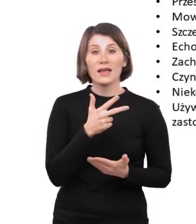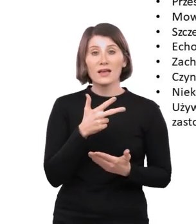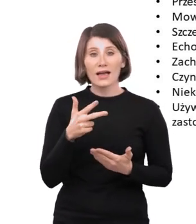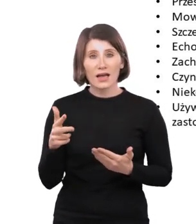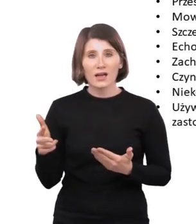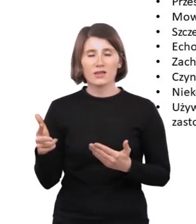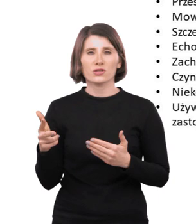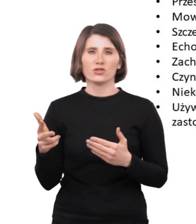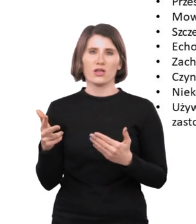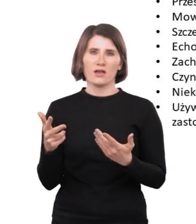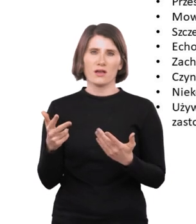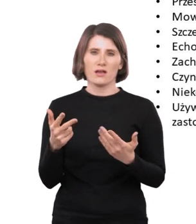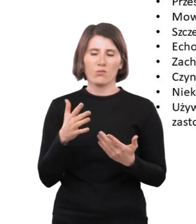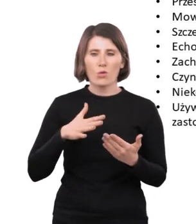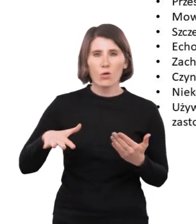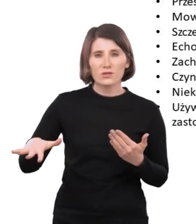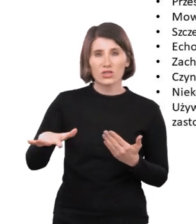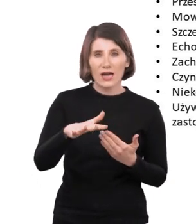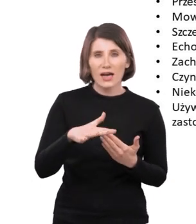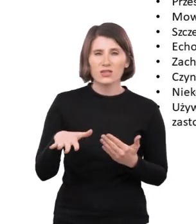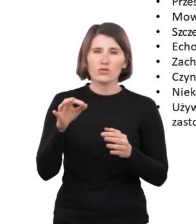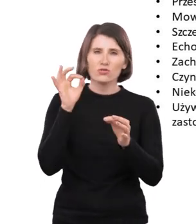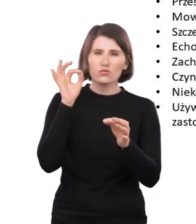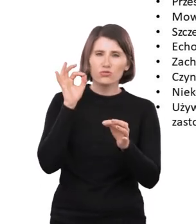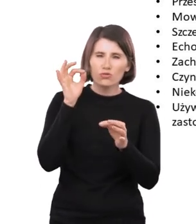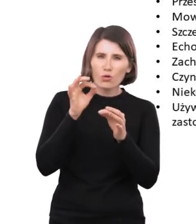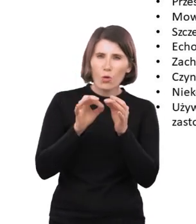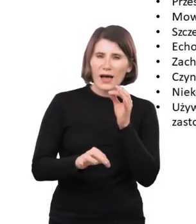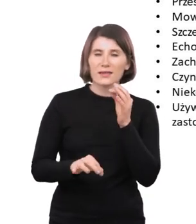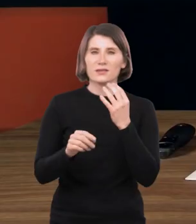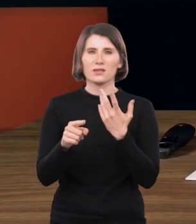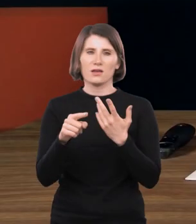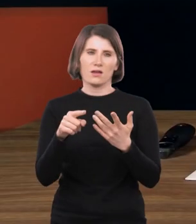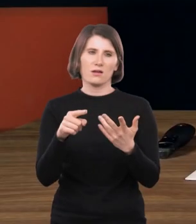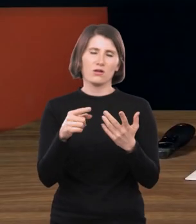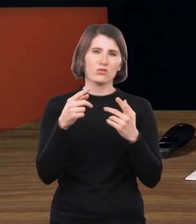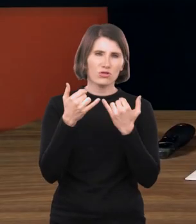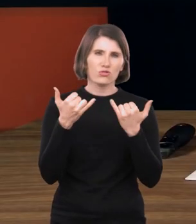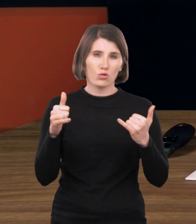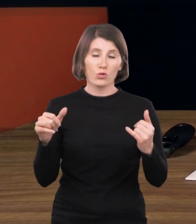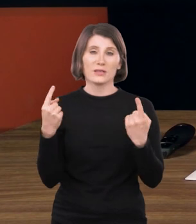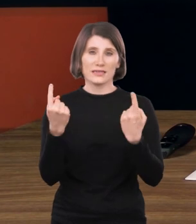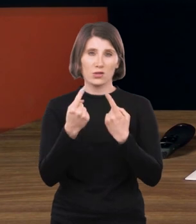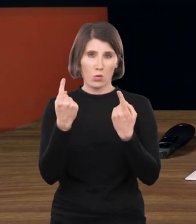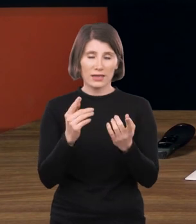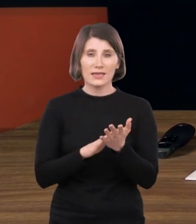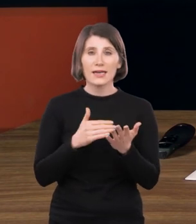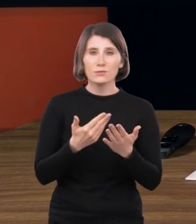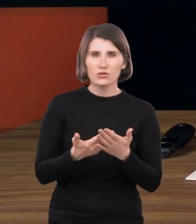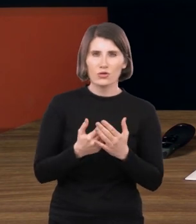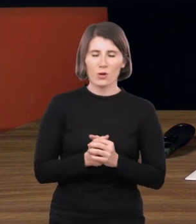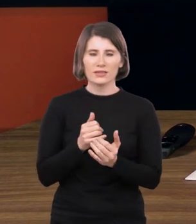W każdym obszarze i dokładnie odnosząc to do różnych sytuacji. Na przykład, jeśli nauczyciel